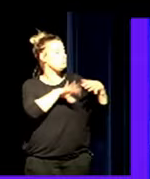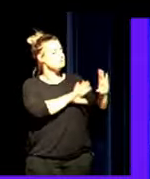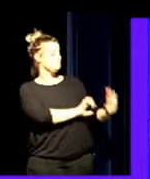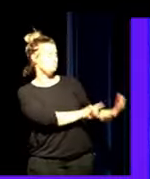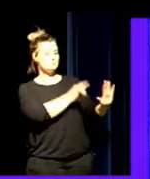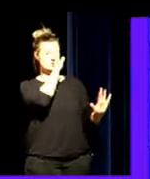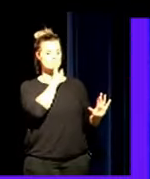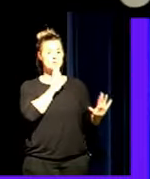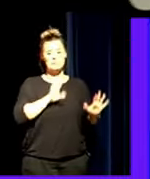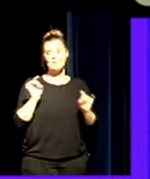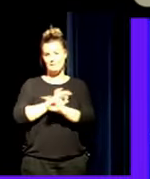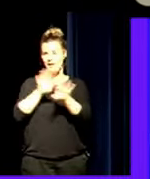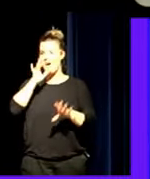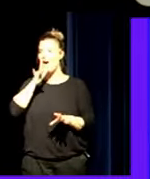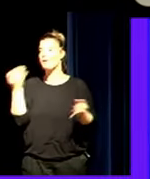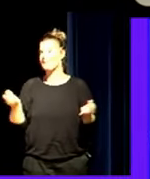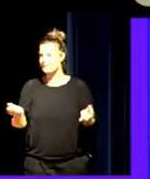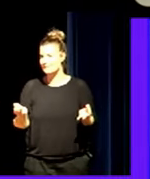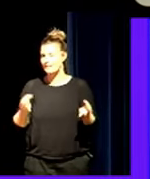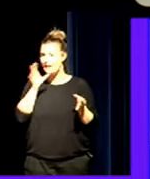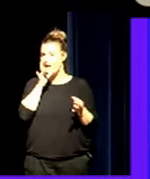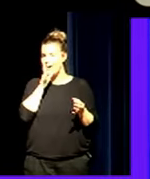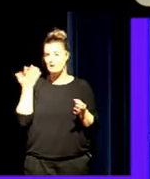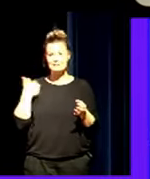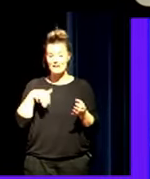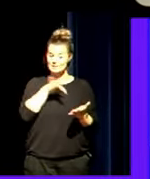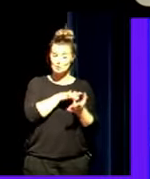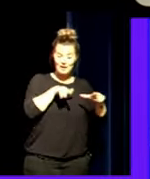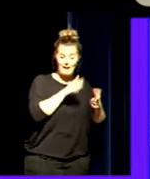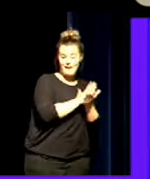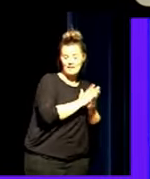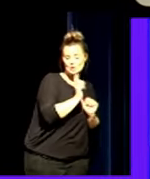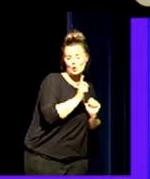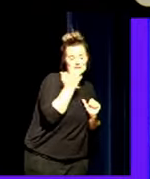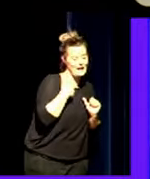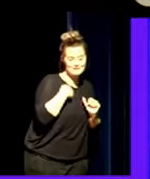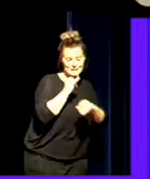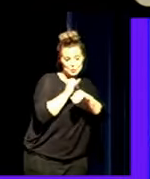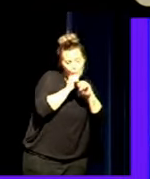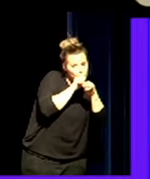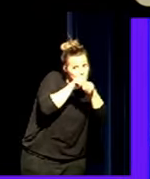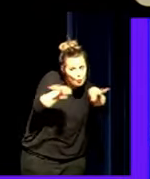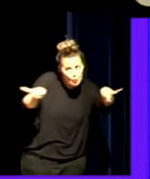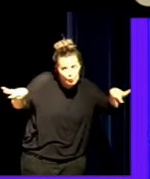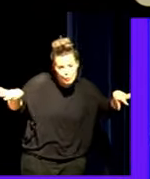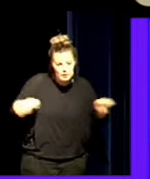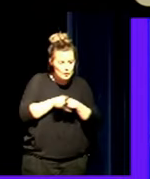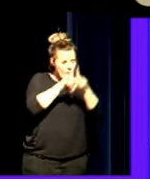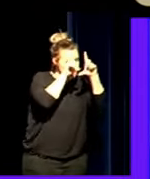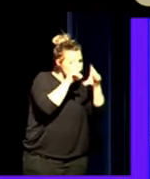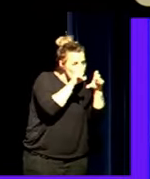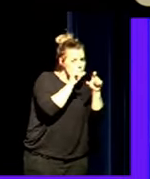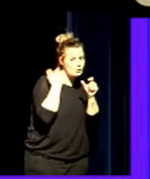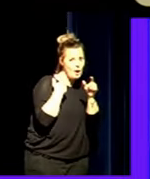irakotu, irakotu, irakotu, irakotu, irakotu, irakotu, irakotu, adibidez, argazki batzuk pasatzen direnean, bideo bat